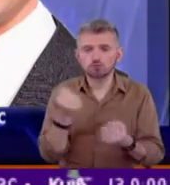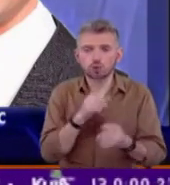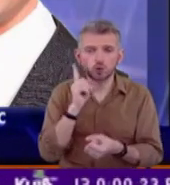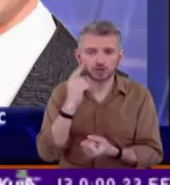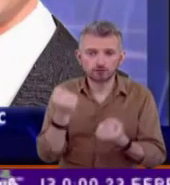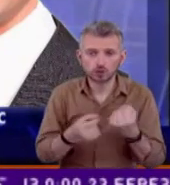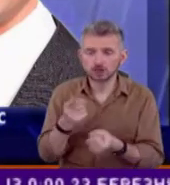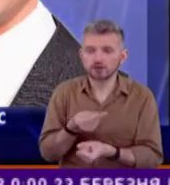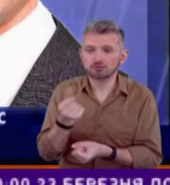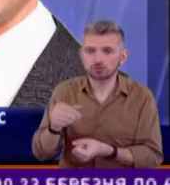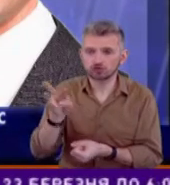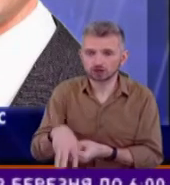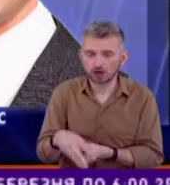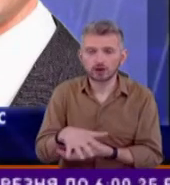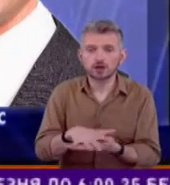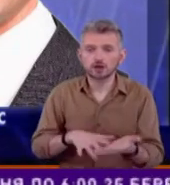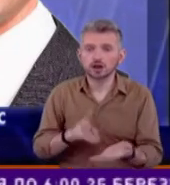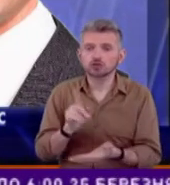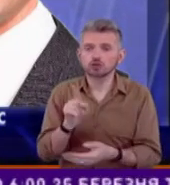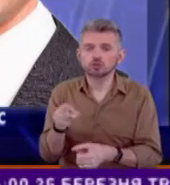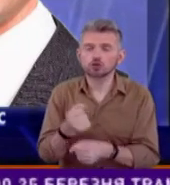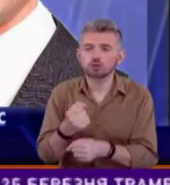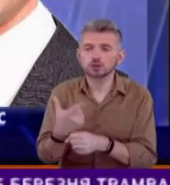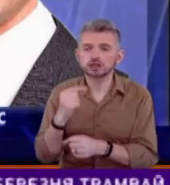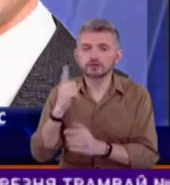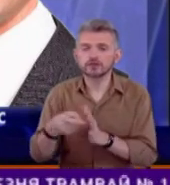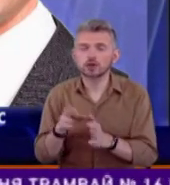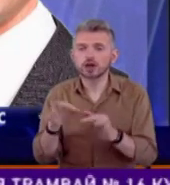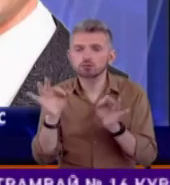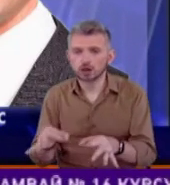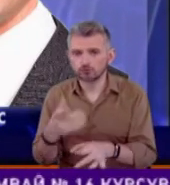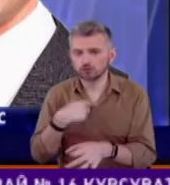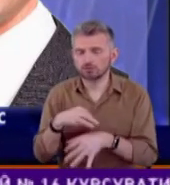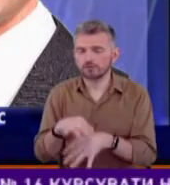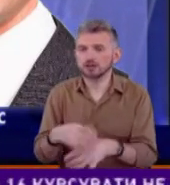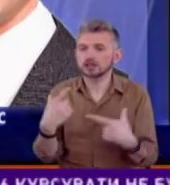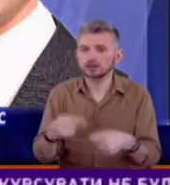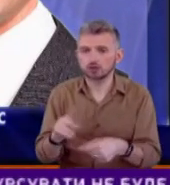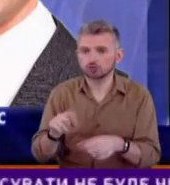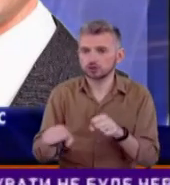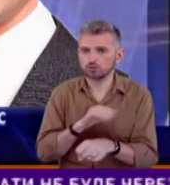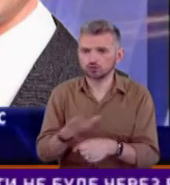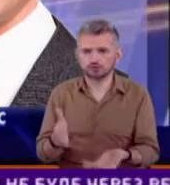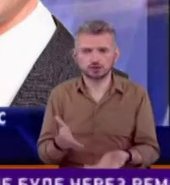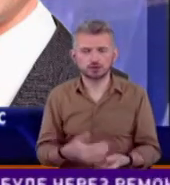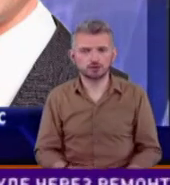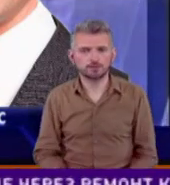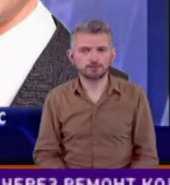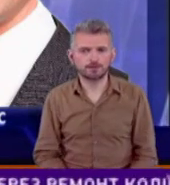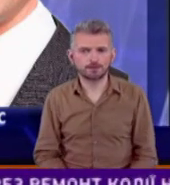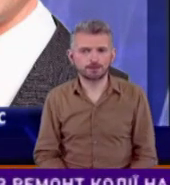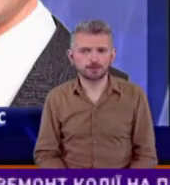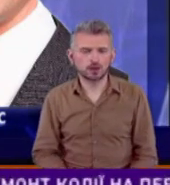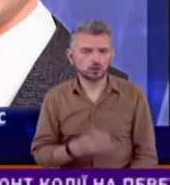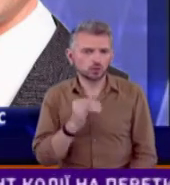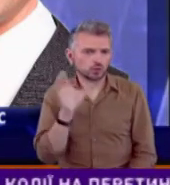він заплатив штраф. Далі, що йому робити? Де йому дізнатися, як правильно себе вести, щоб не порушуватися? Ну,